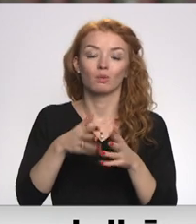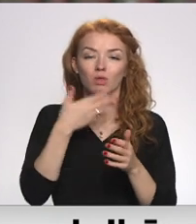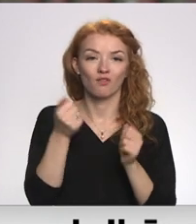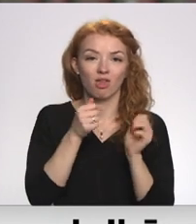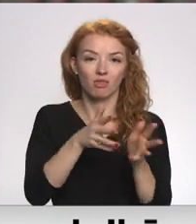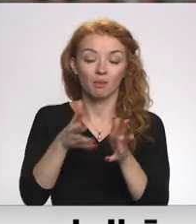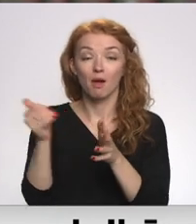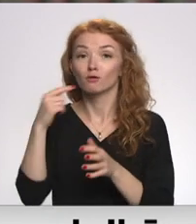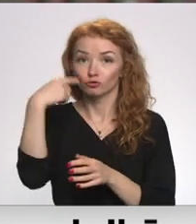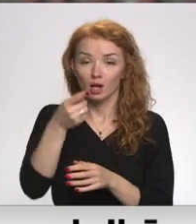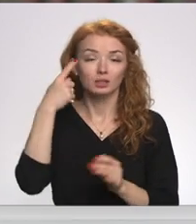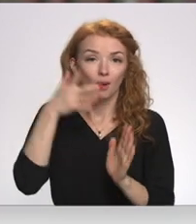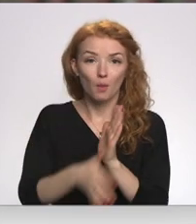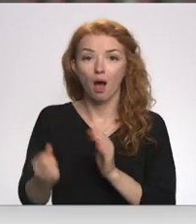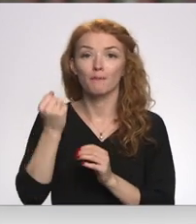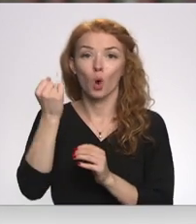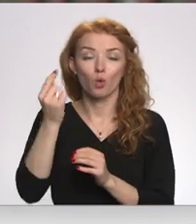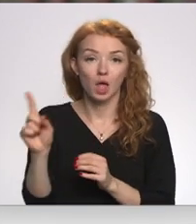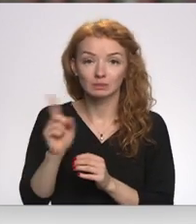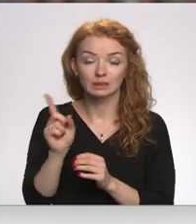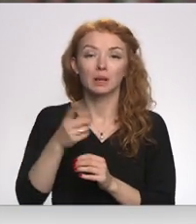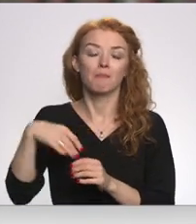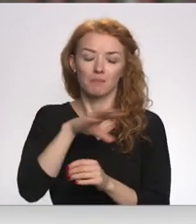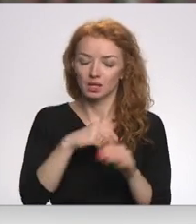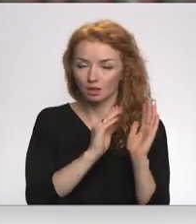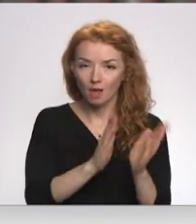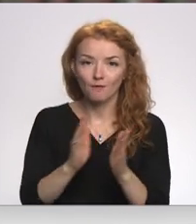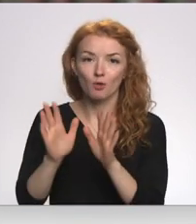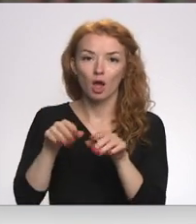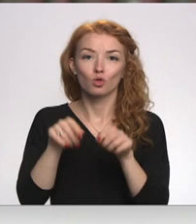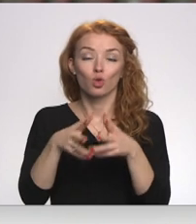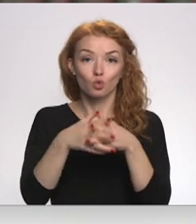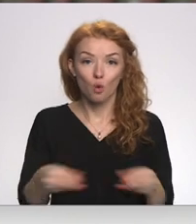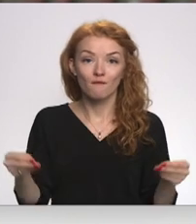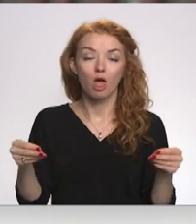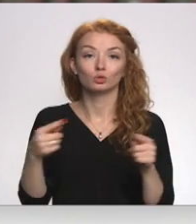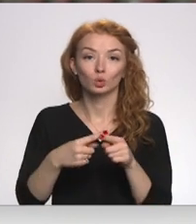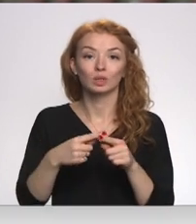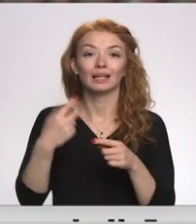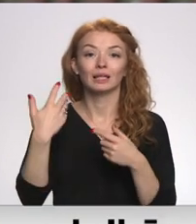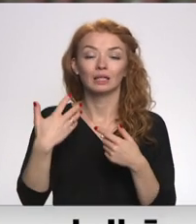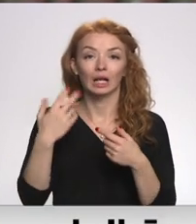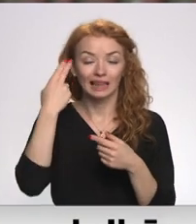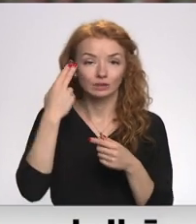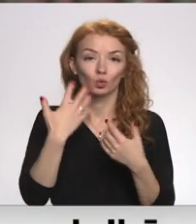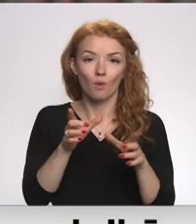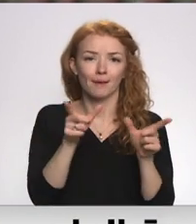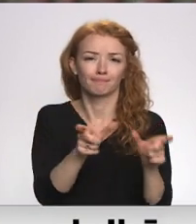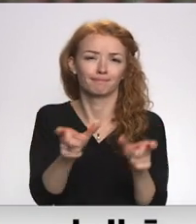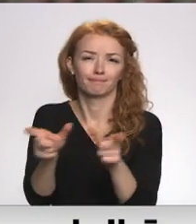saprotam, ka draudi ir. Mēs gatavojamies, lai tos novērstu un riskus pārvaldītu.